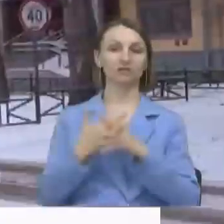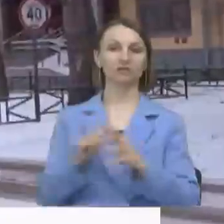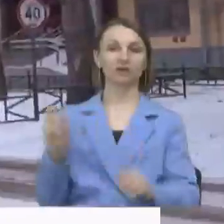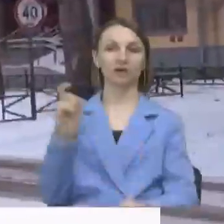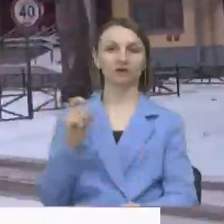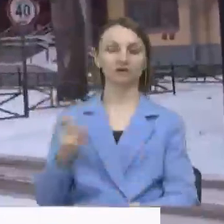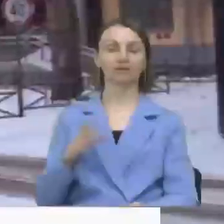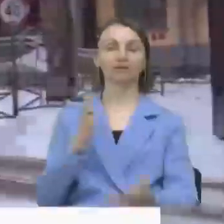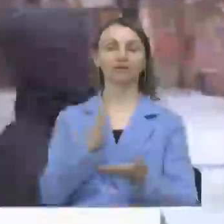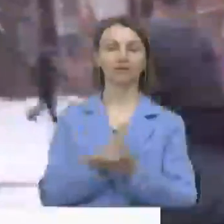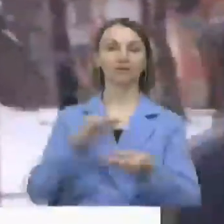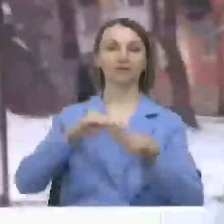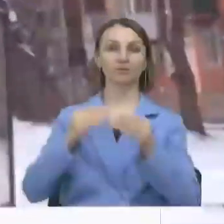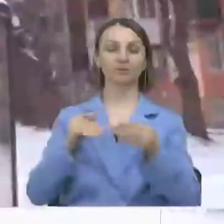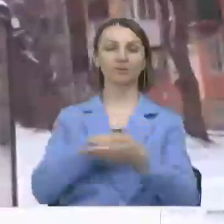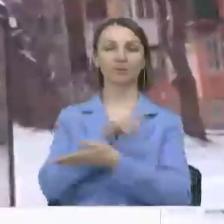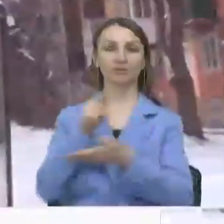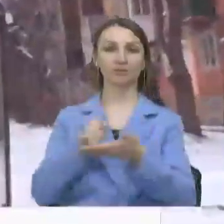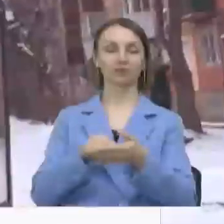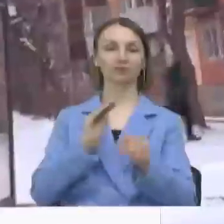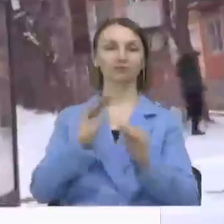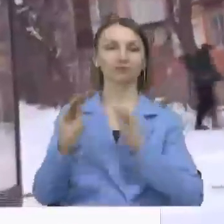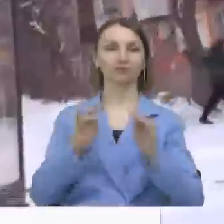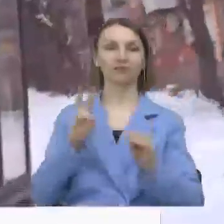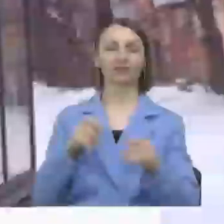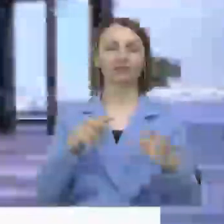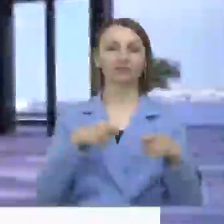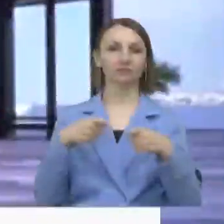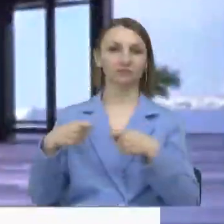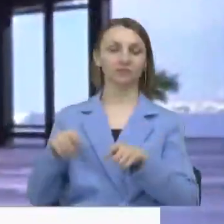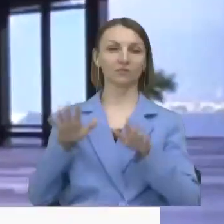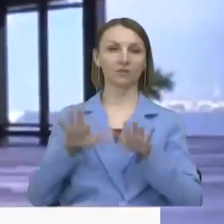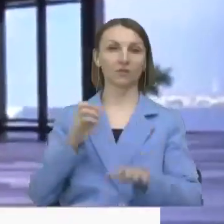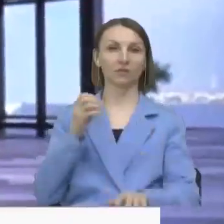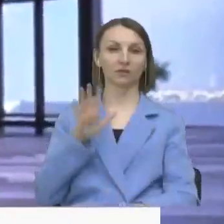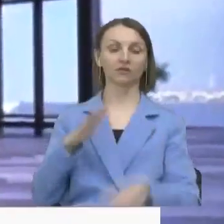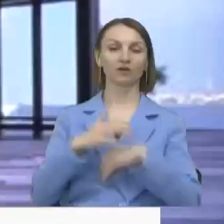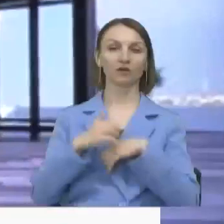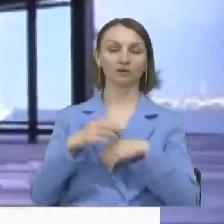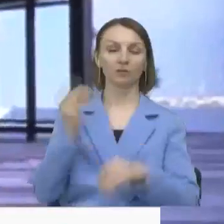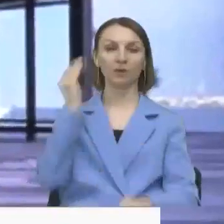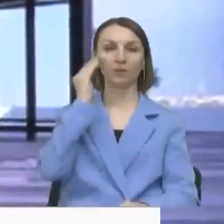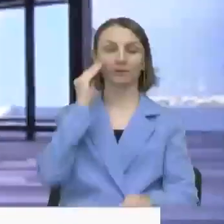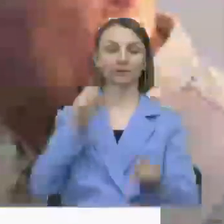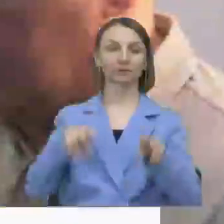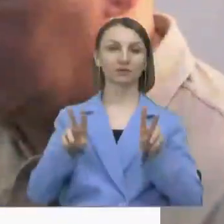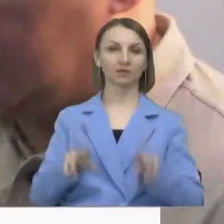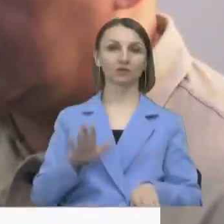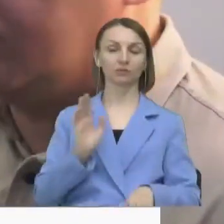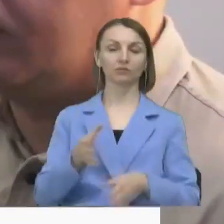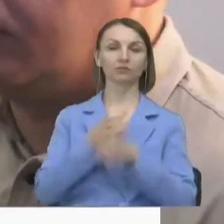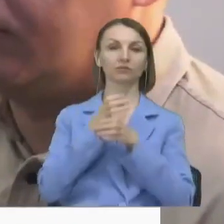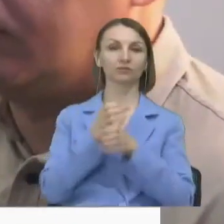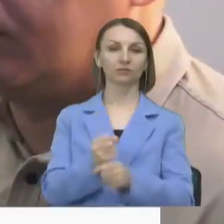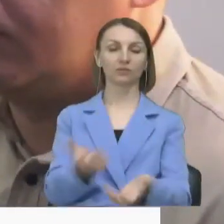вынесены проблемные вопросы размещения нестационарных торговых объектов Кокшетау. По мнению специалистов, они позволят упростить